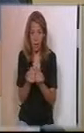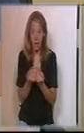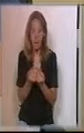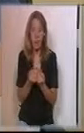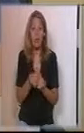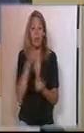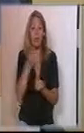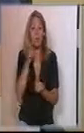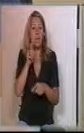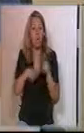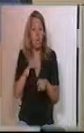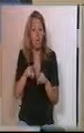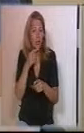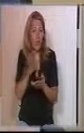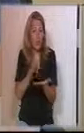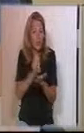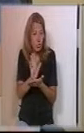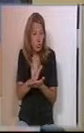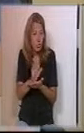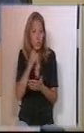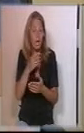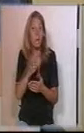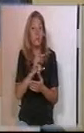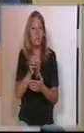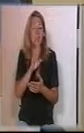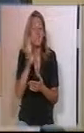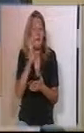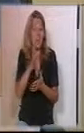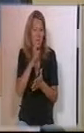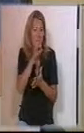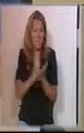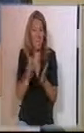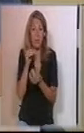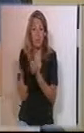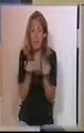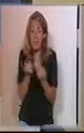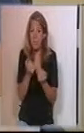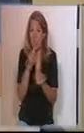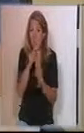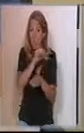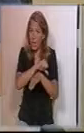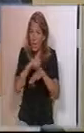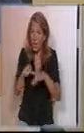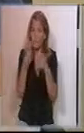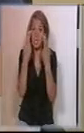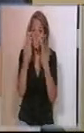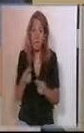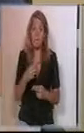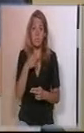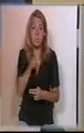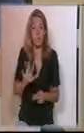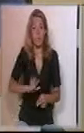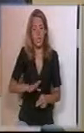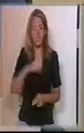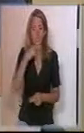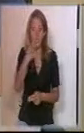i neki tragičan slučaj da žena na porođaju ostane i bez materice i bez bebe i veoma je značajno da možemo i takvim